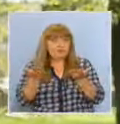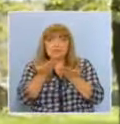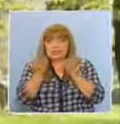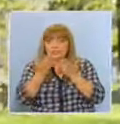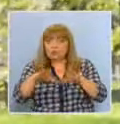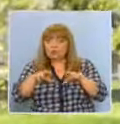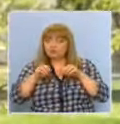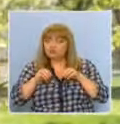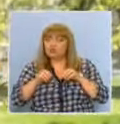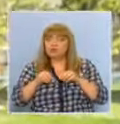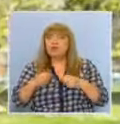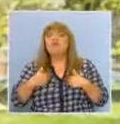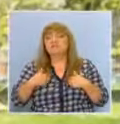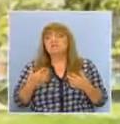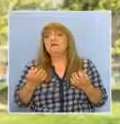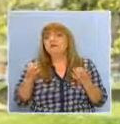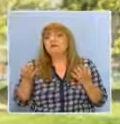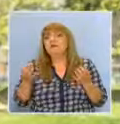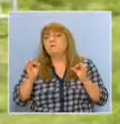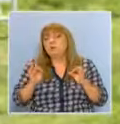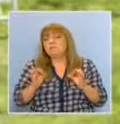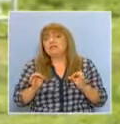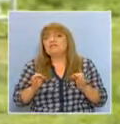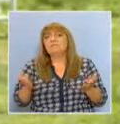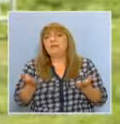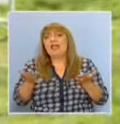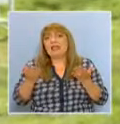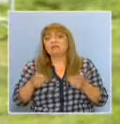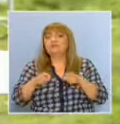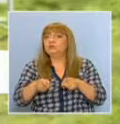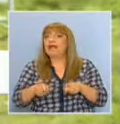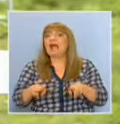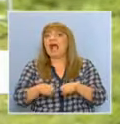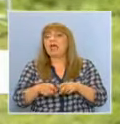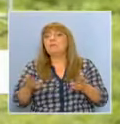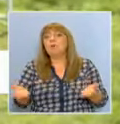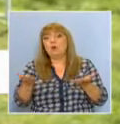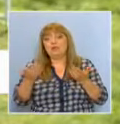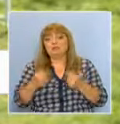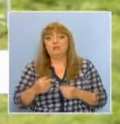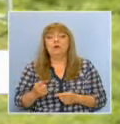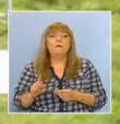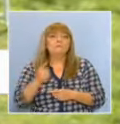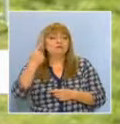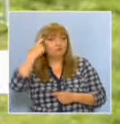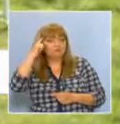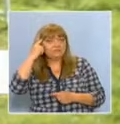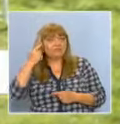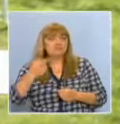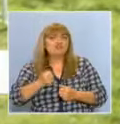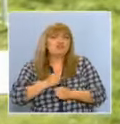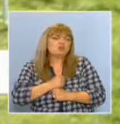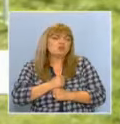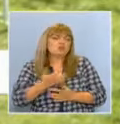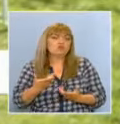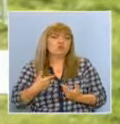да. По принцип на мен ми е лесно в ученето, но така ми е още по-лесно. Първоначално мислех, че ще бъде скучно, но като ме избраха мен,